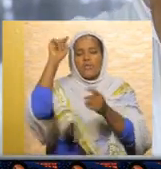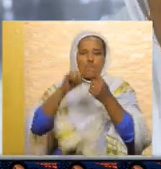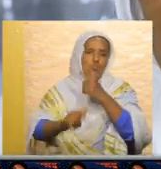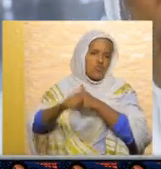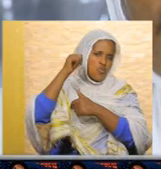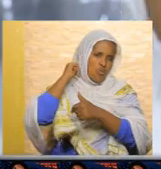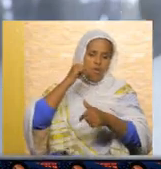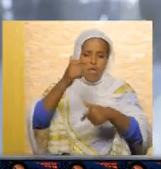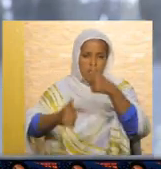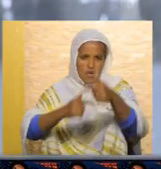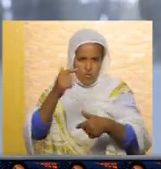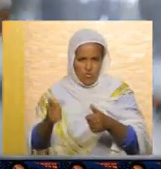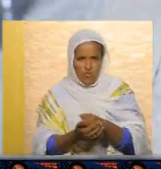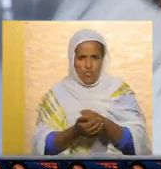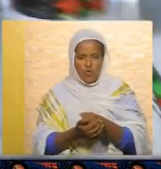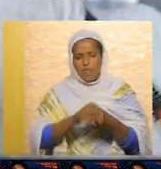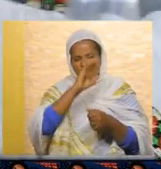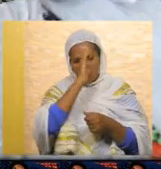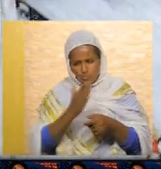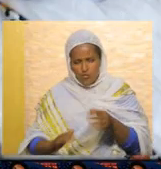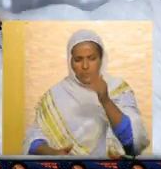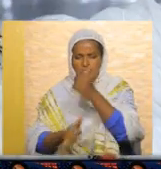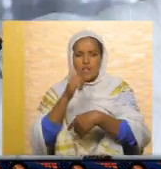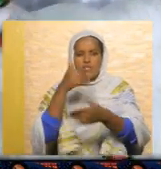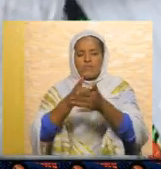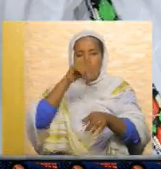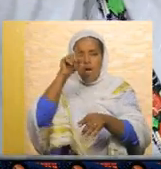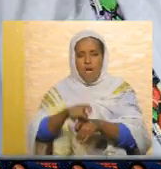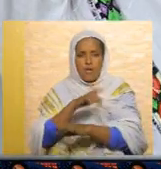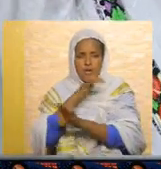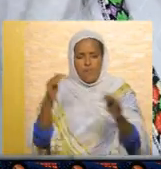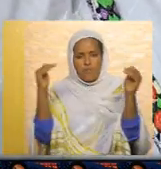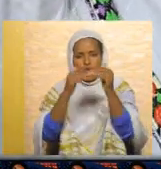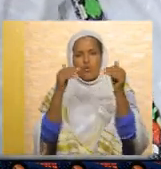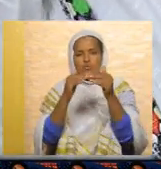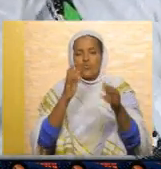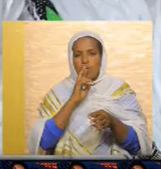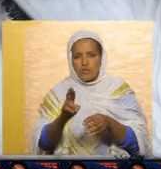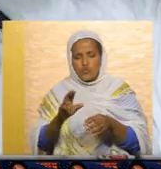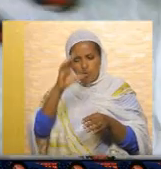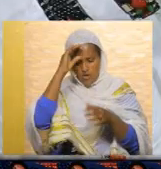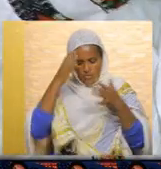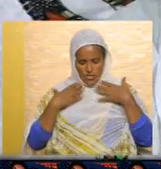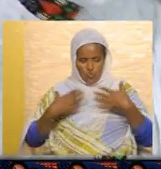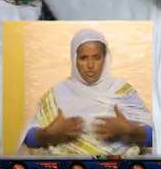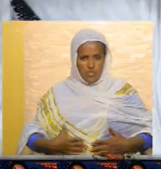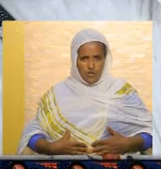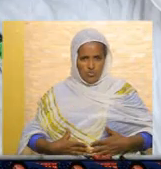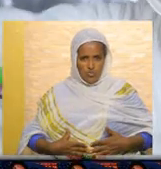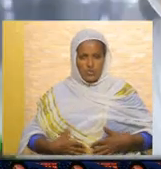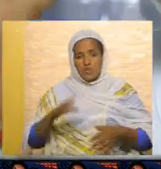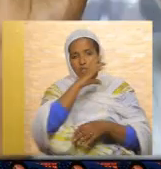አትፈቅድም ከሚለው ይበልጥ ወደኋላ ሄዶ በጭራሽ ጥቃት ሊደርስባቸው አይገባም፣